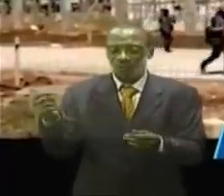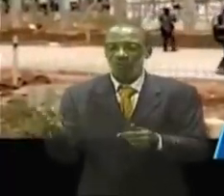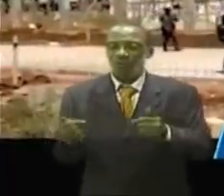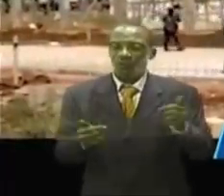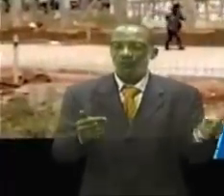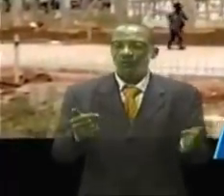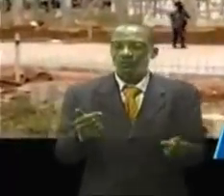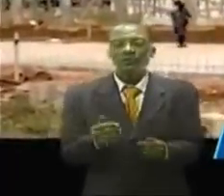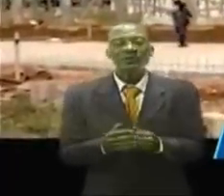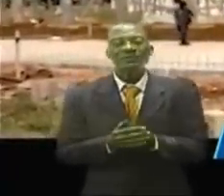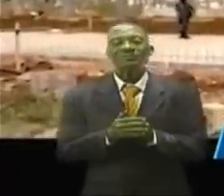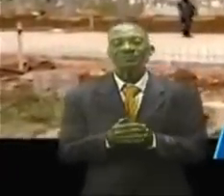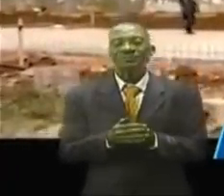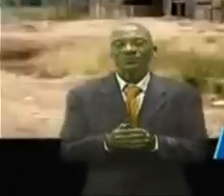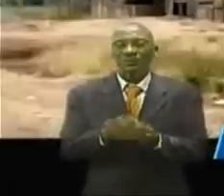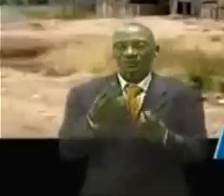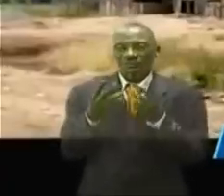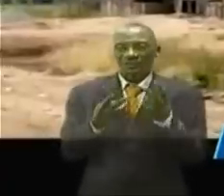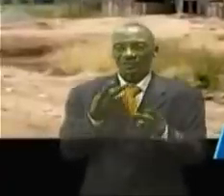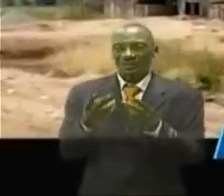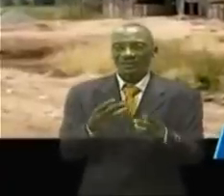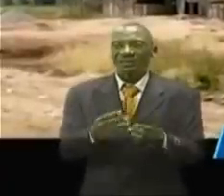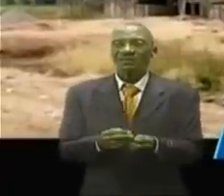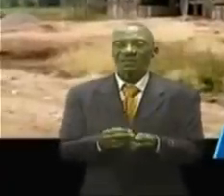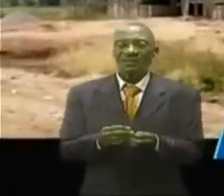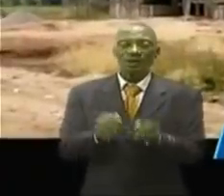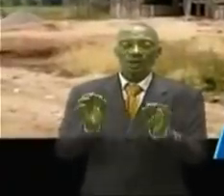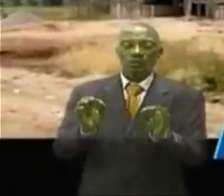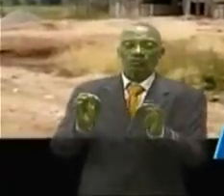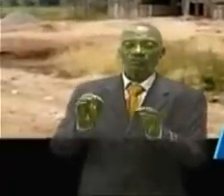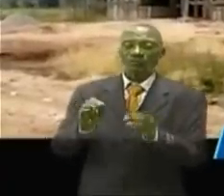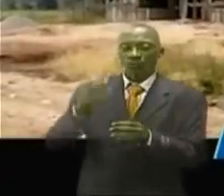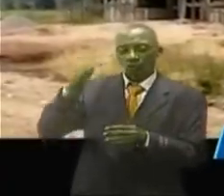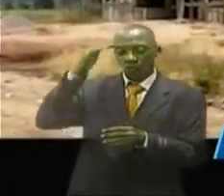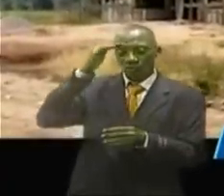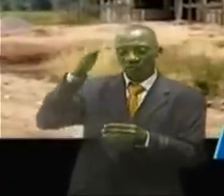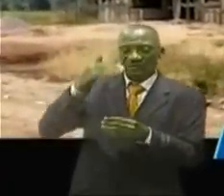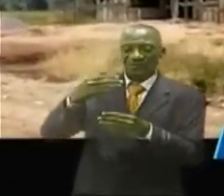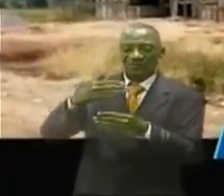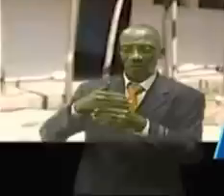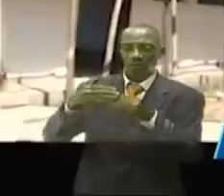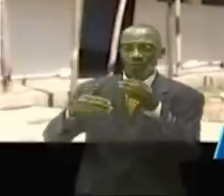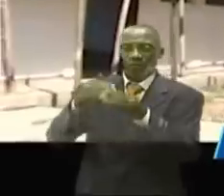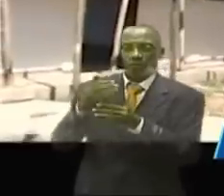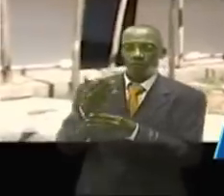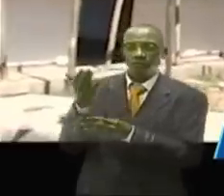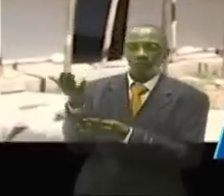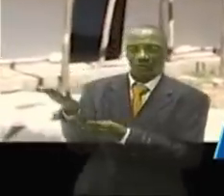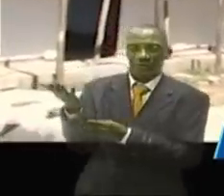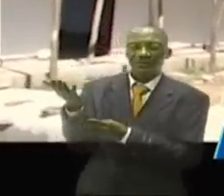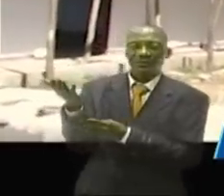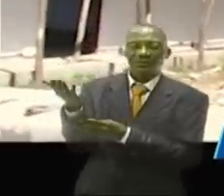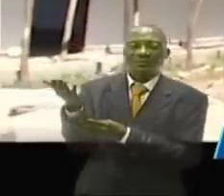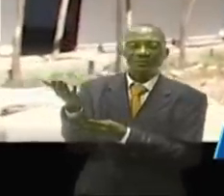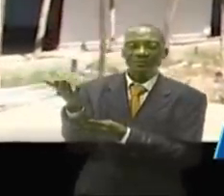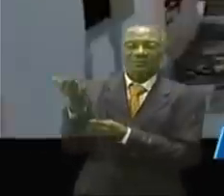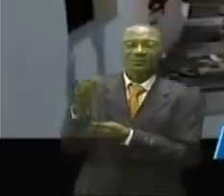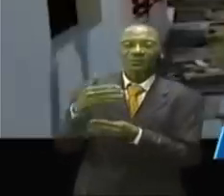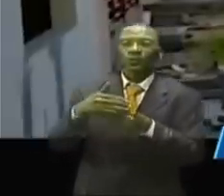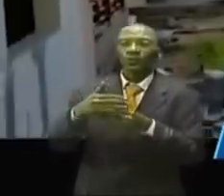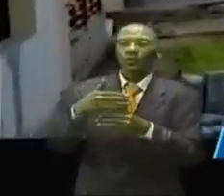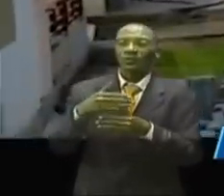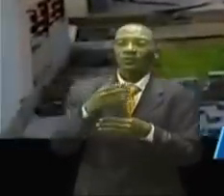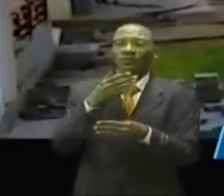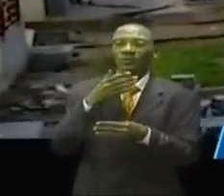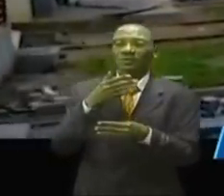aujourd'hui professeur des universités et président de la Chambre haute du Parlement, a doté cette école des infrastructures modernes et qui